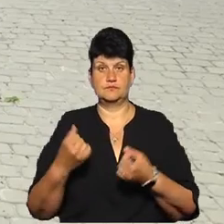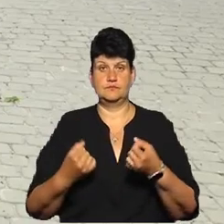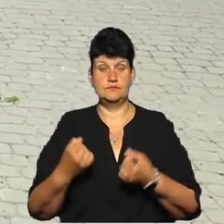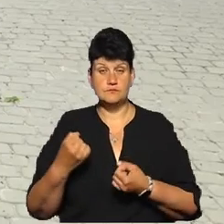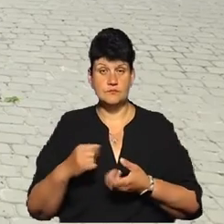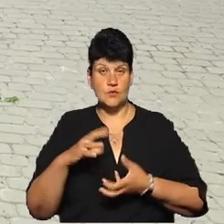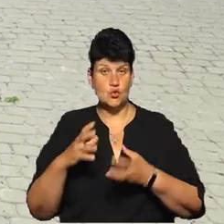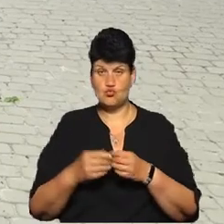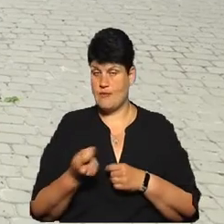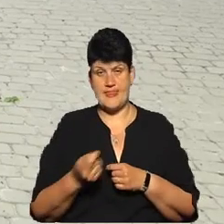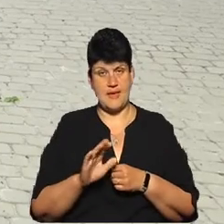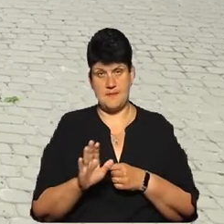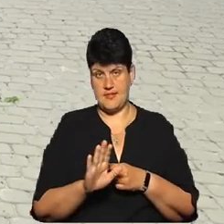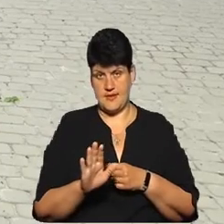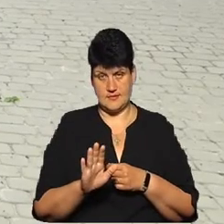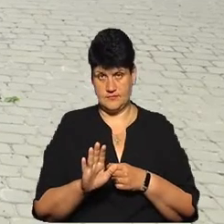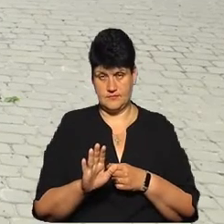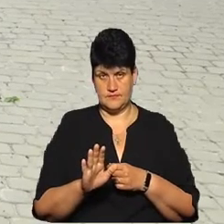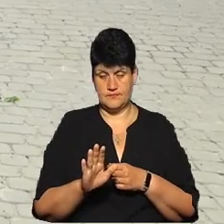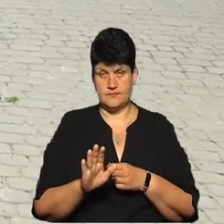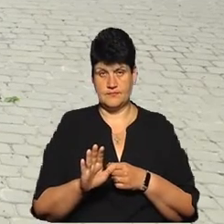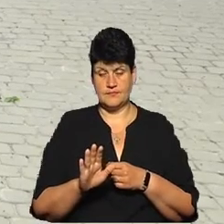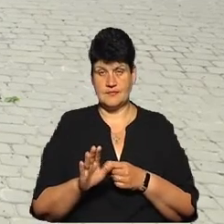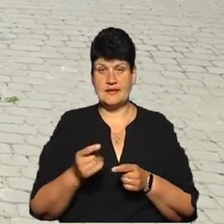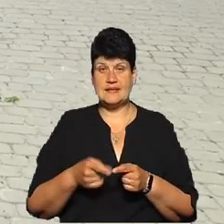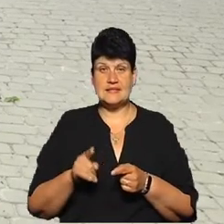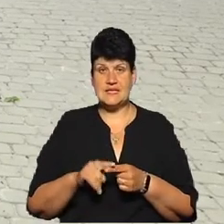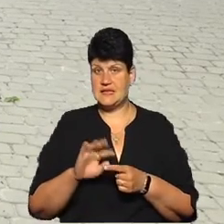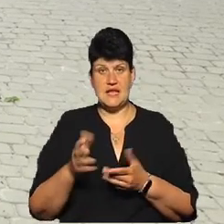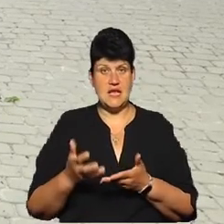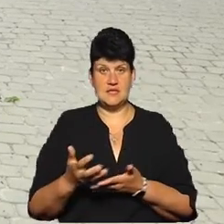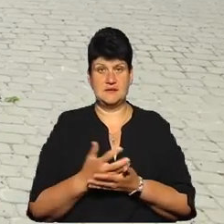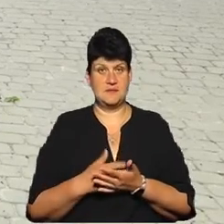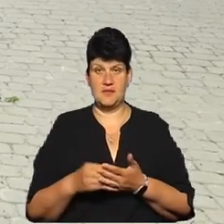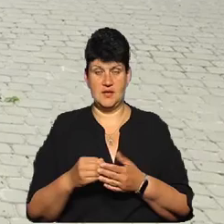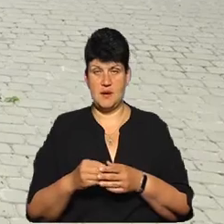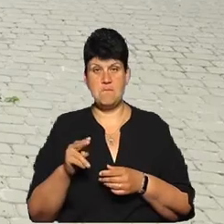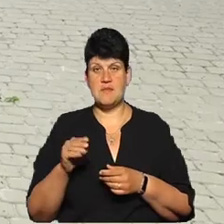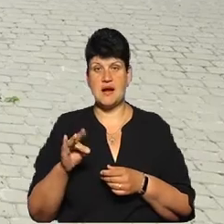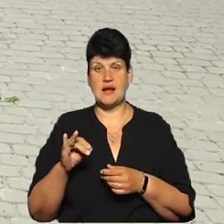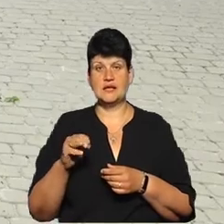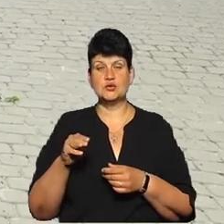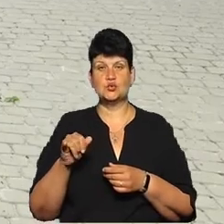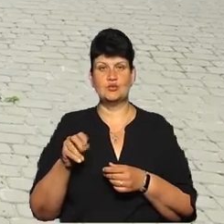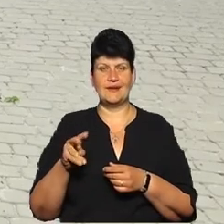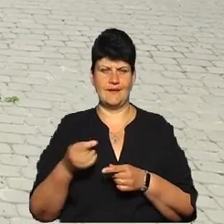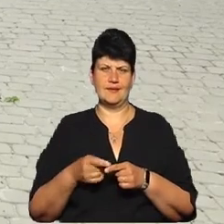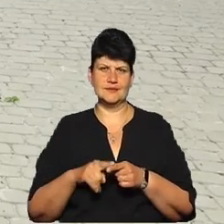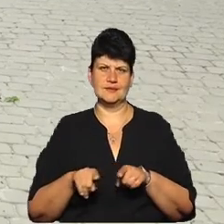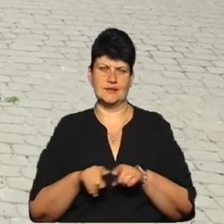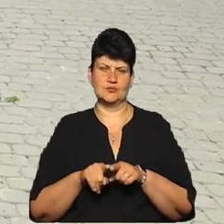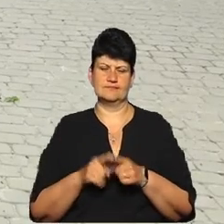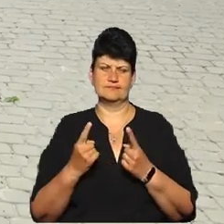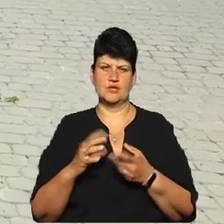сума не маленька. Це, звичайно, не збір притули на Байрактари народні, але теж не доволі немала сума